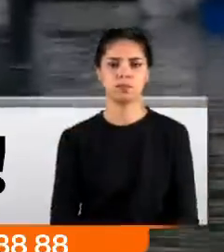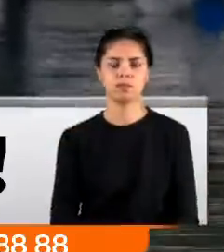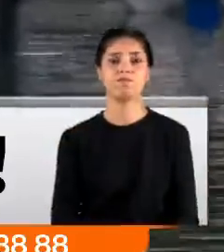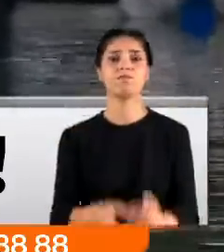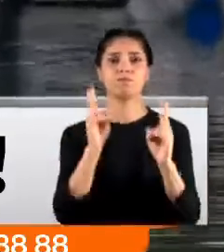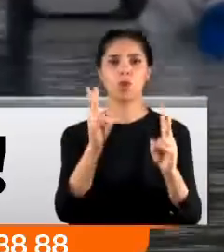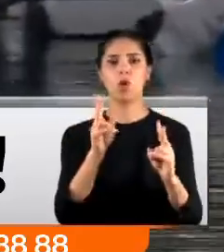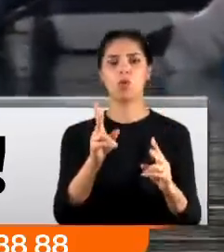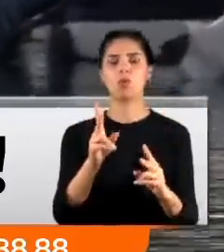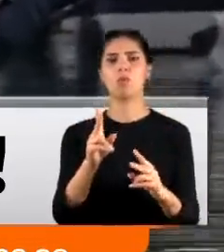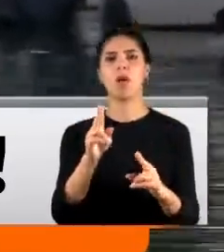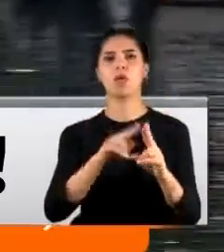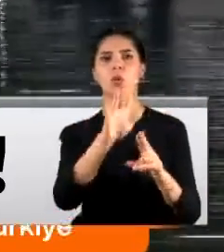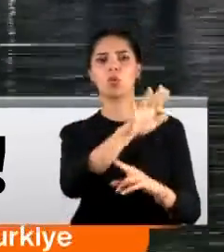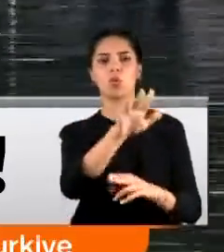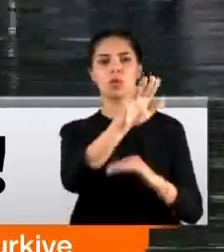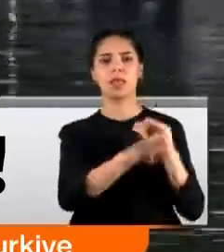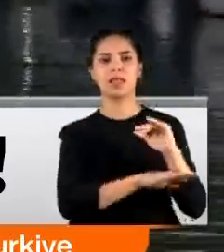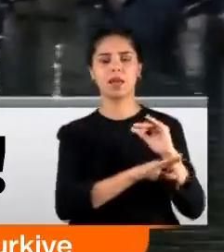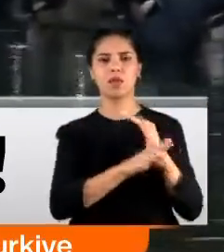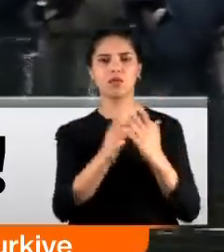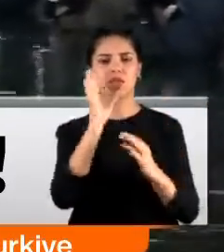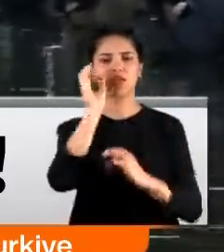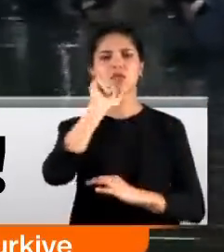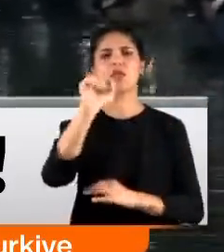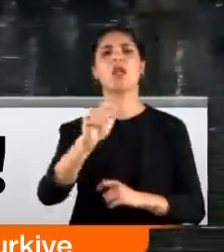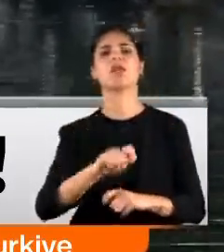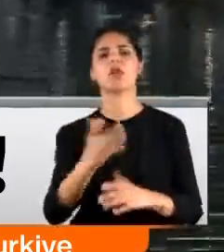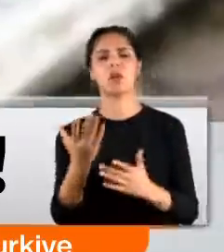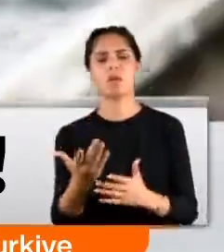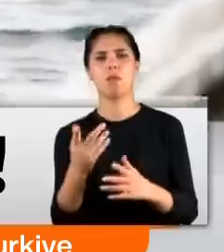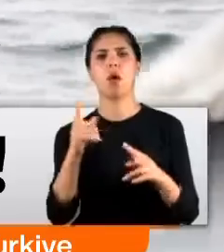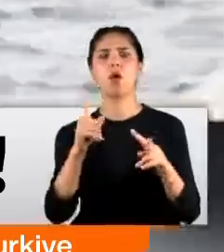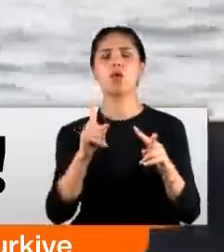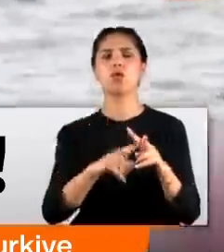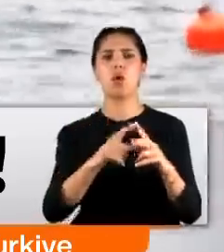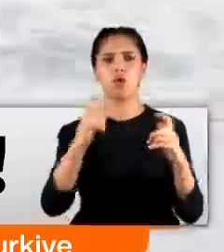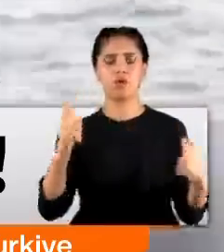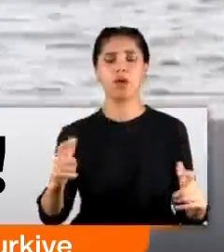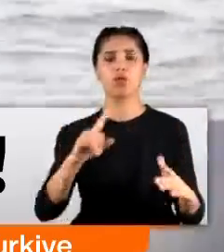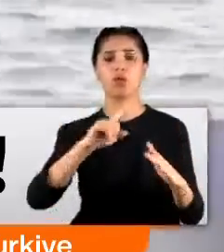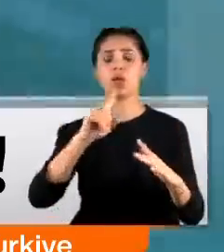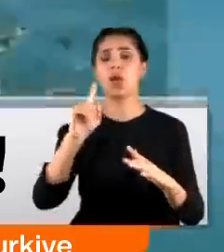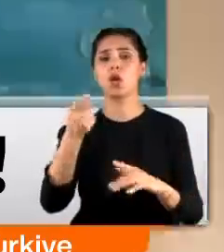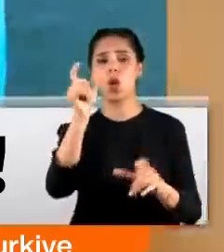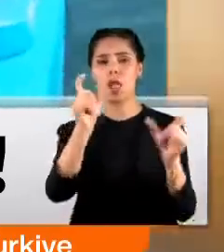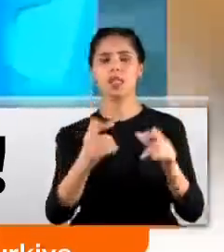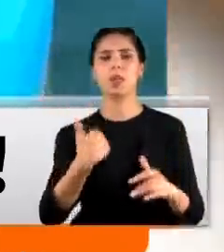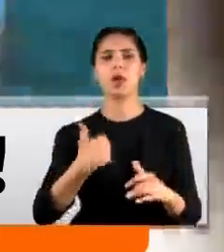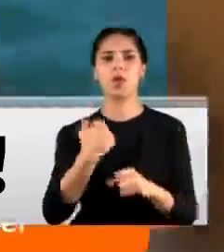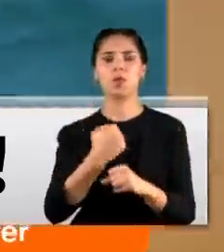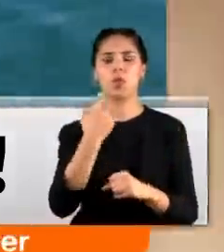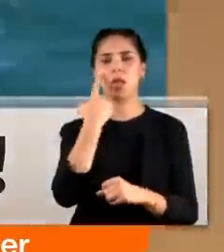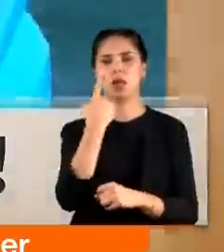Normalde Kuzey Kutbu yakınlarında yaşayan deniz aygırları insanlara saldırmıyor. Norveçli yönetimse kamu güvenliğini gerekçe göstererek